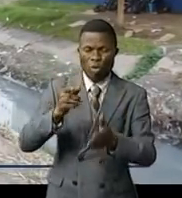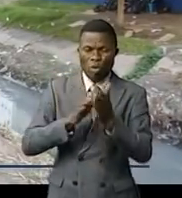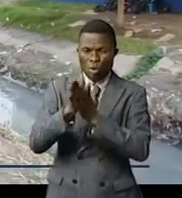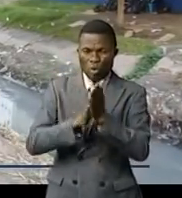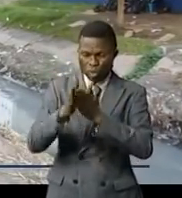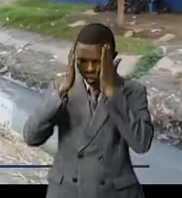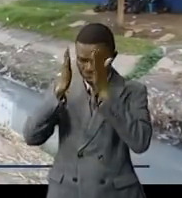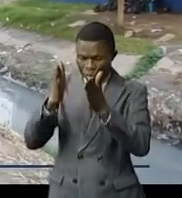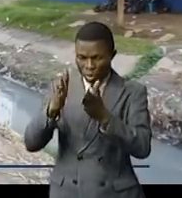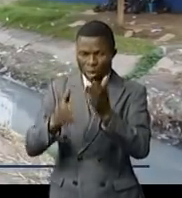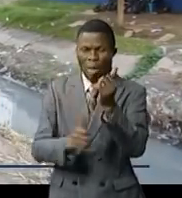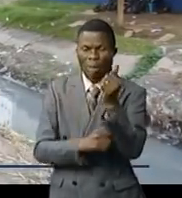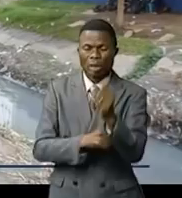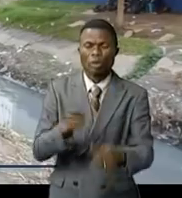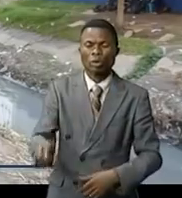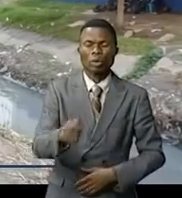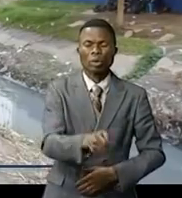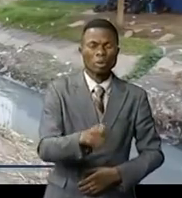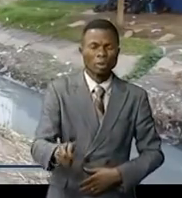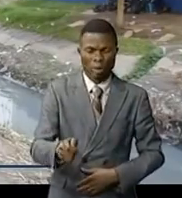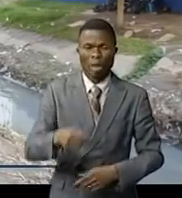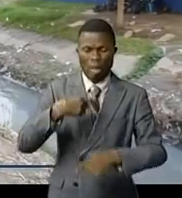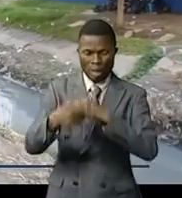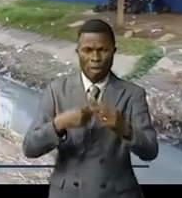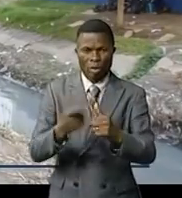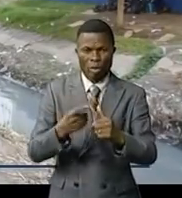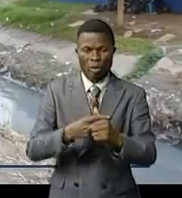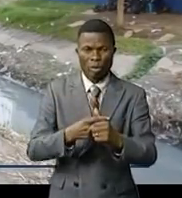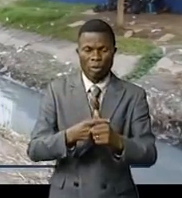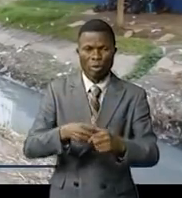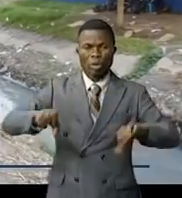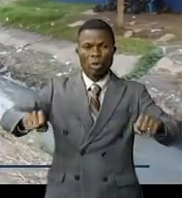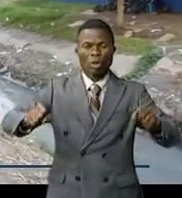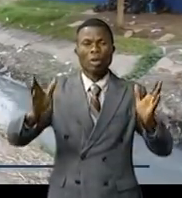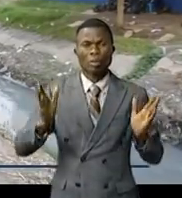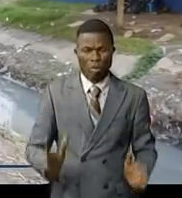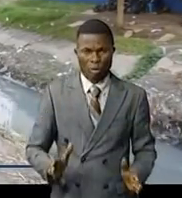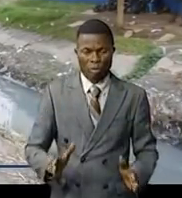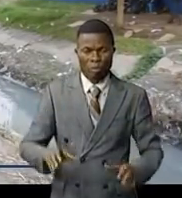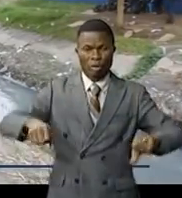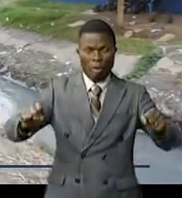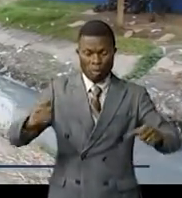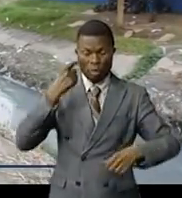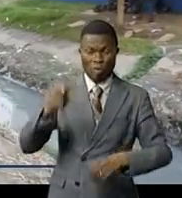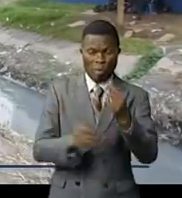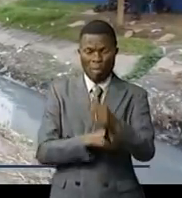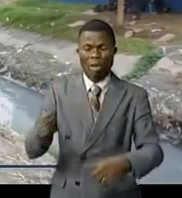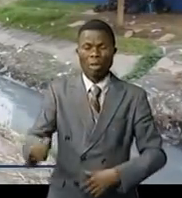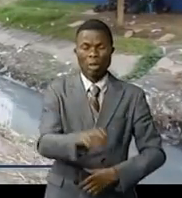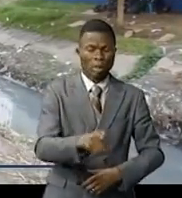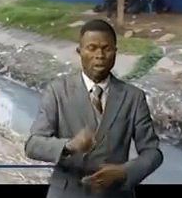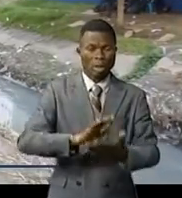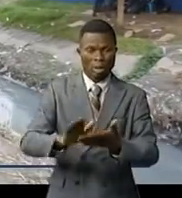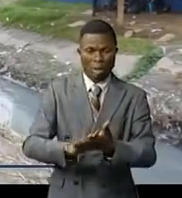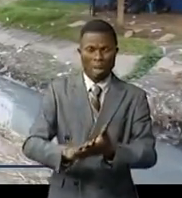à la personne qui porte la canne blanche. Je commence par les automobilistes. Quand les automobilistes voient quelqu'un avec une canne blanche, ils doivent